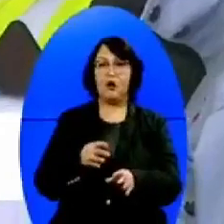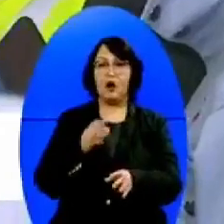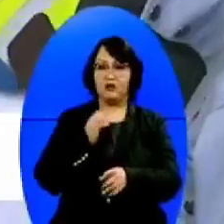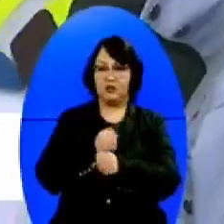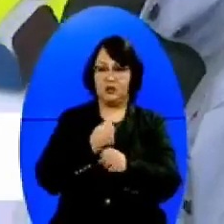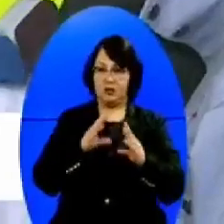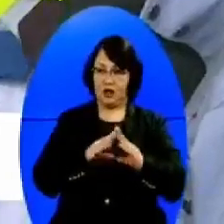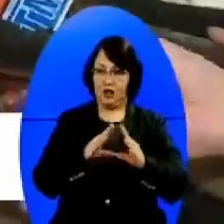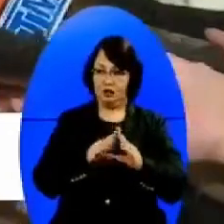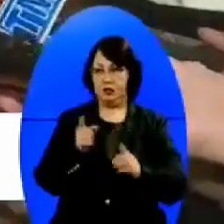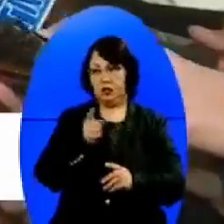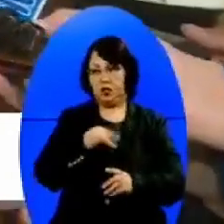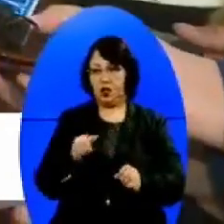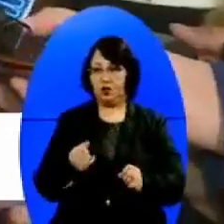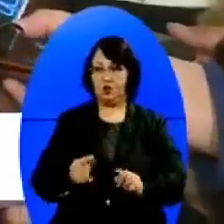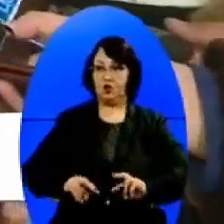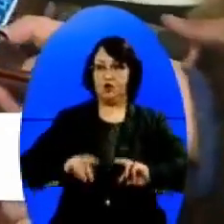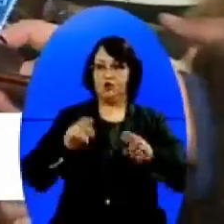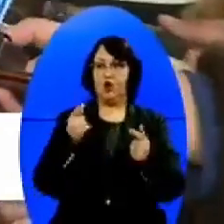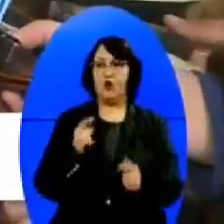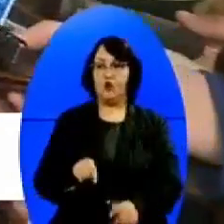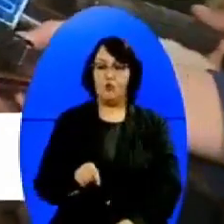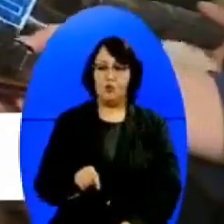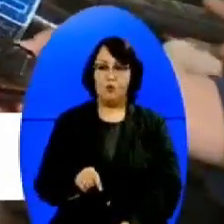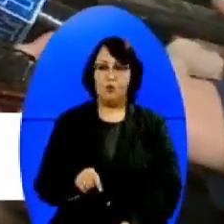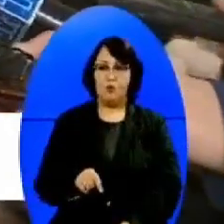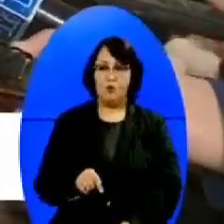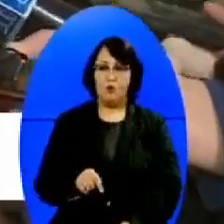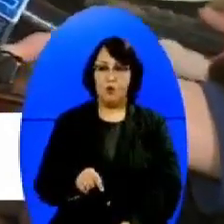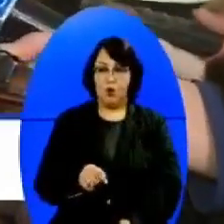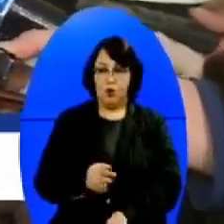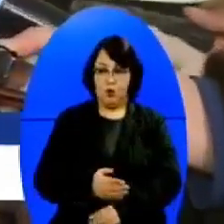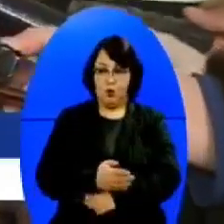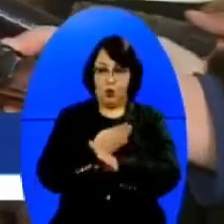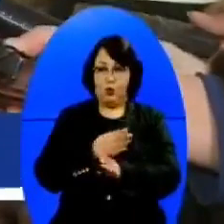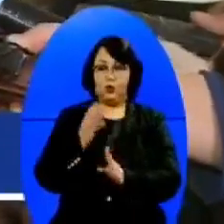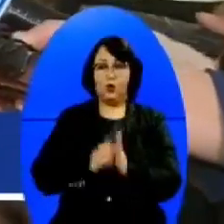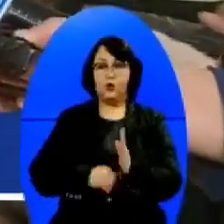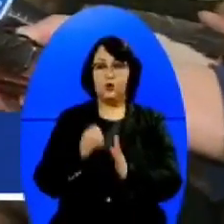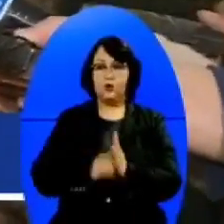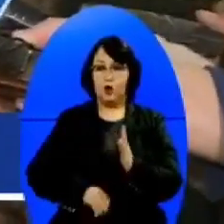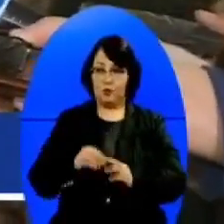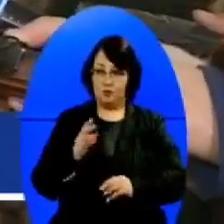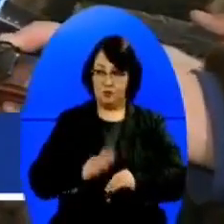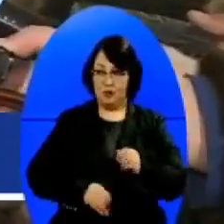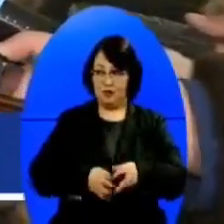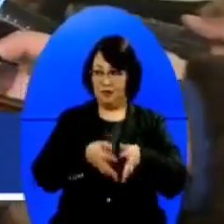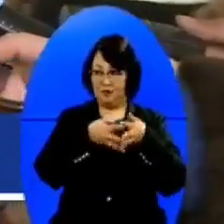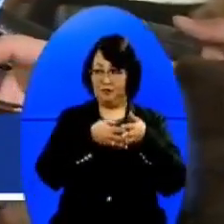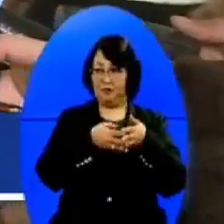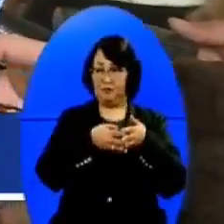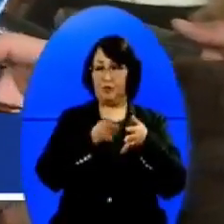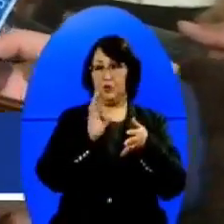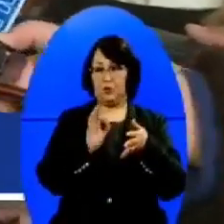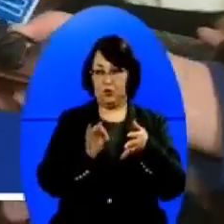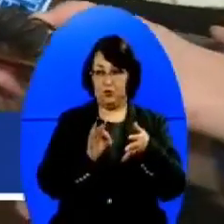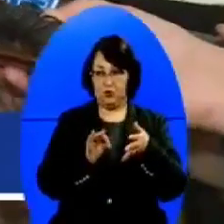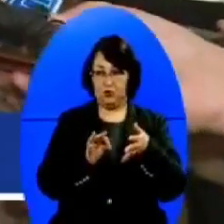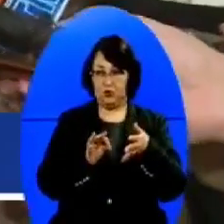даалгаврыг өөрчлөлт оруулсан юм аа. Үндсэндээ дуусах шахсан юм барилга бол тэгээд ийм барилгыг одоо бид нэр ийм хэмжээнд